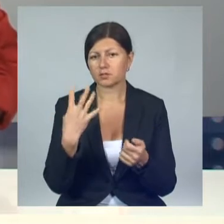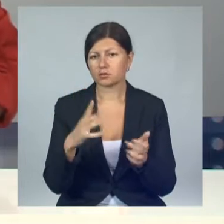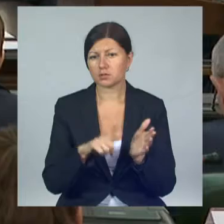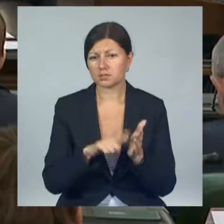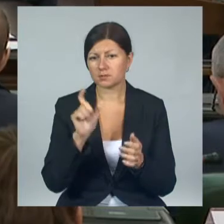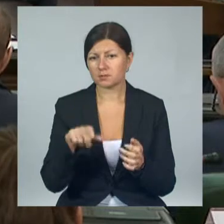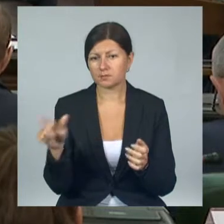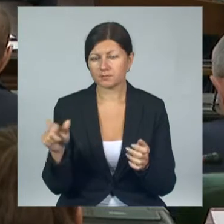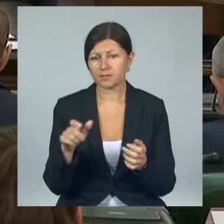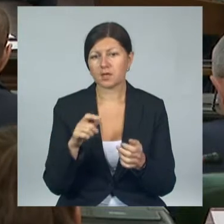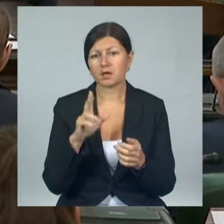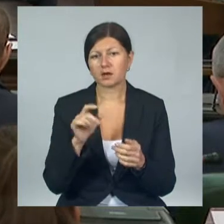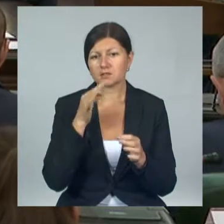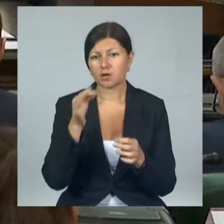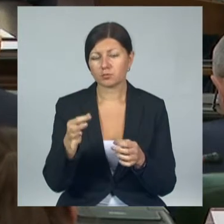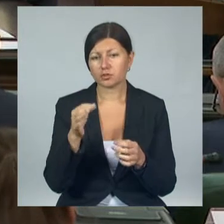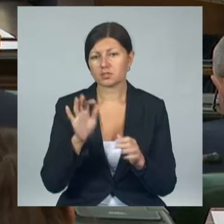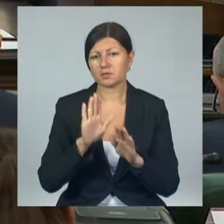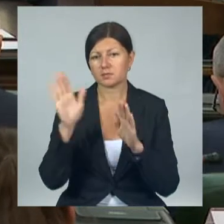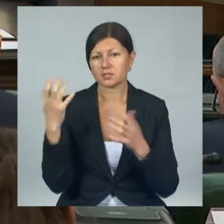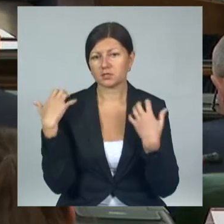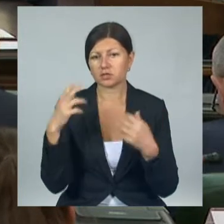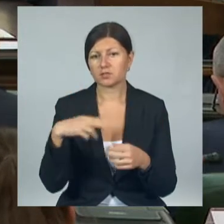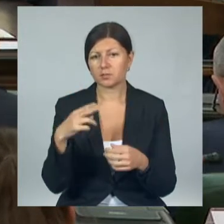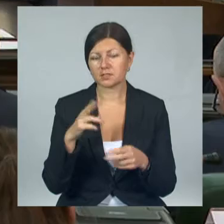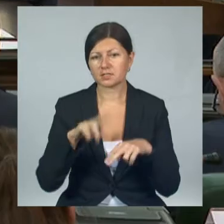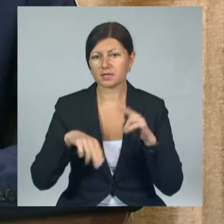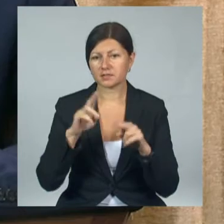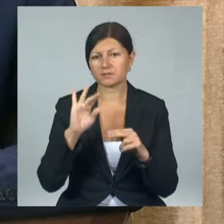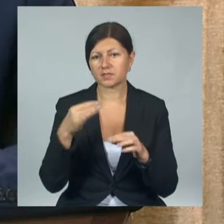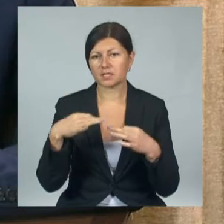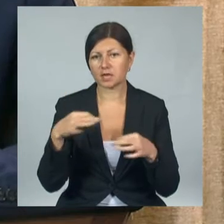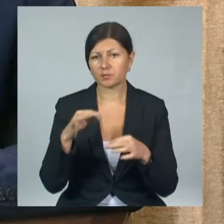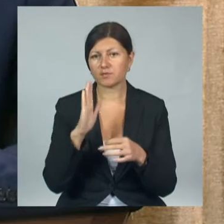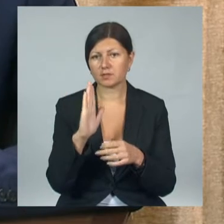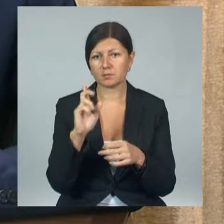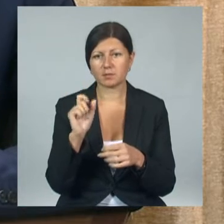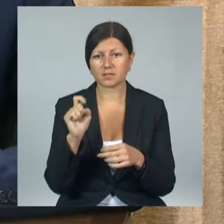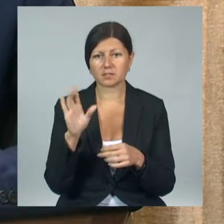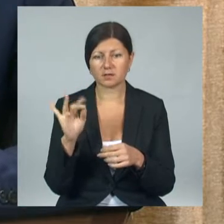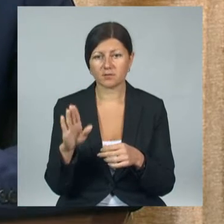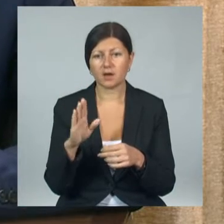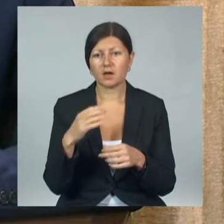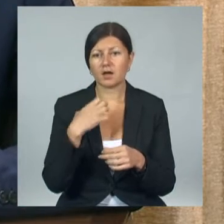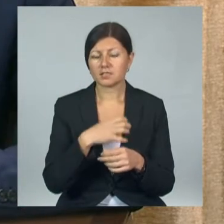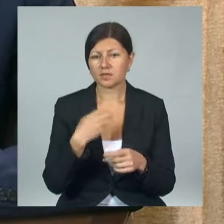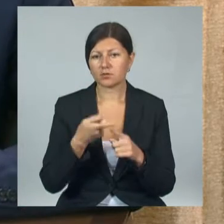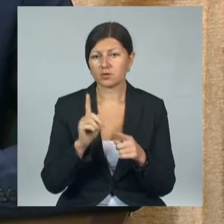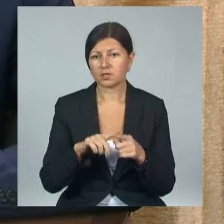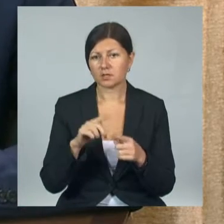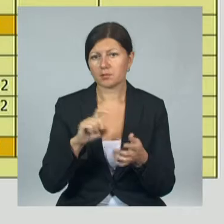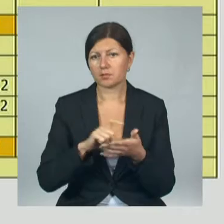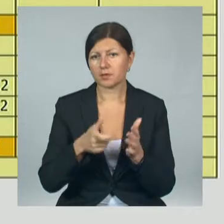человек. Как сообщил заместитель губернатора, начальник департамента строительства и транспорта Владимир Базаров, основной этап сдачи жилых